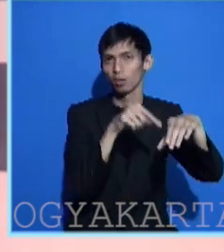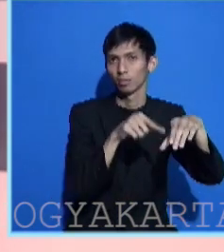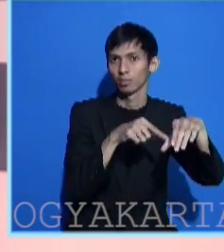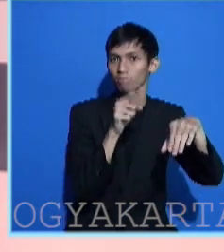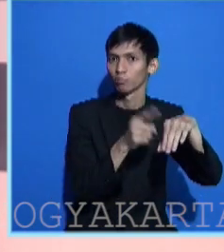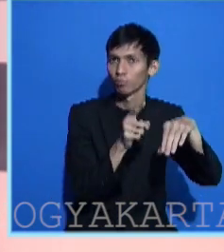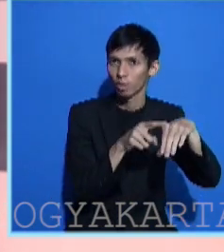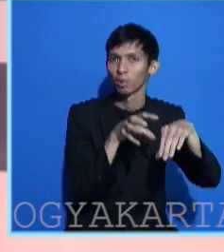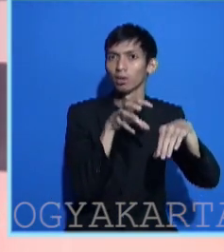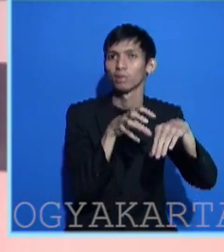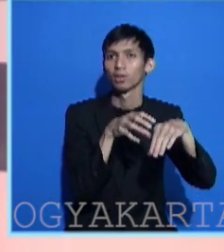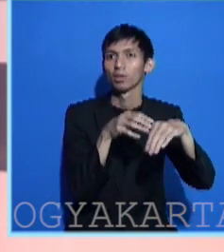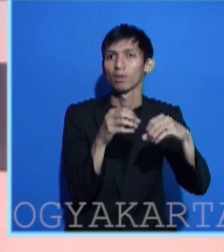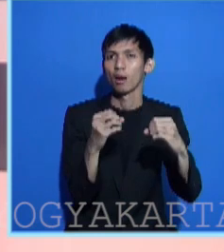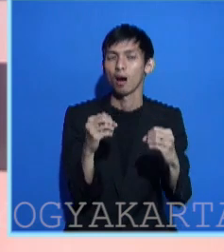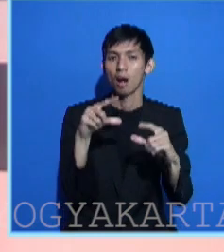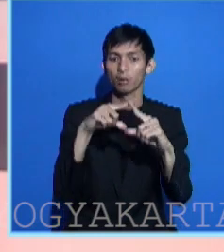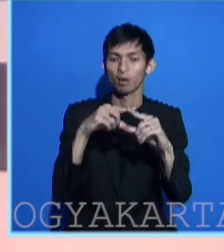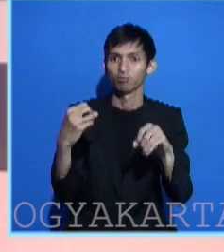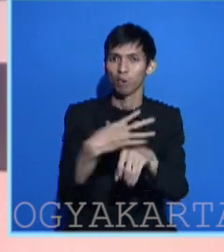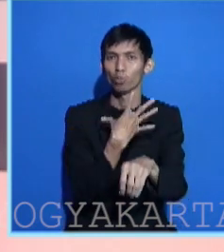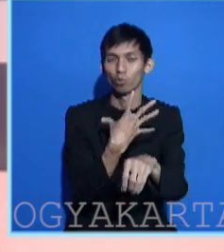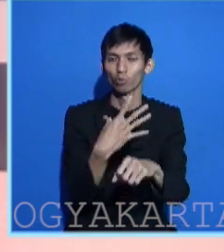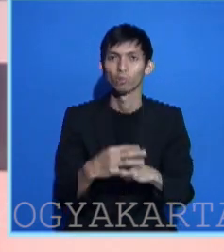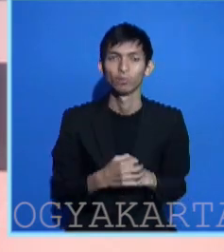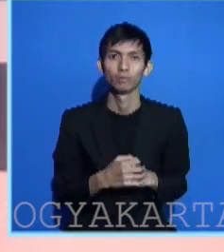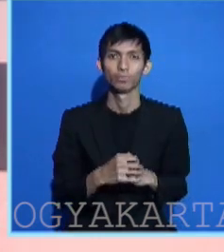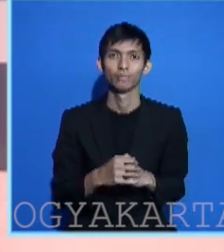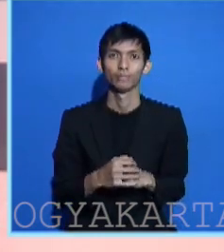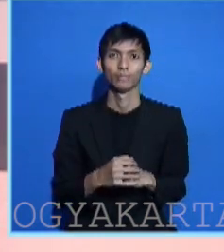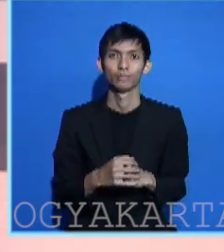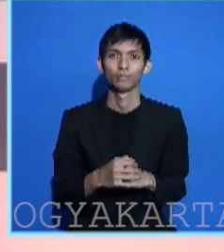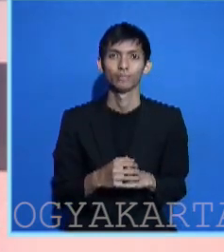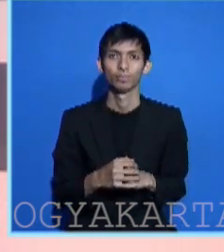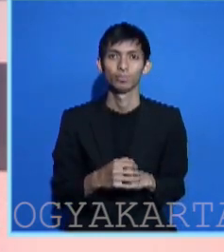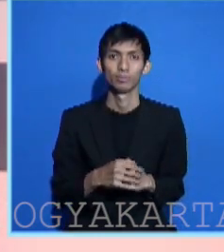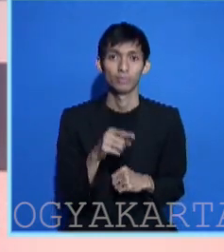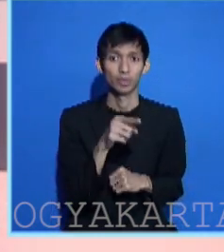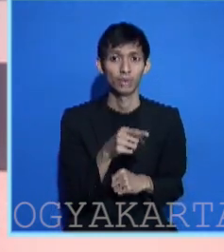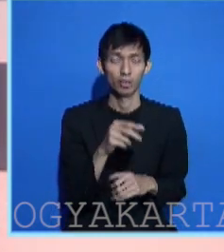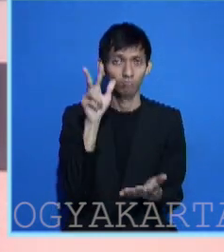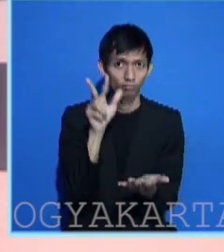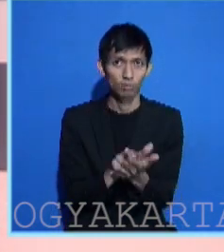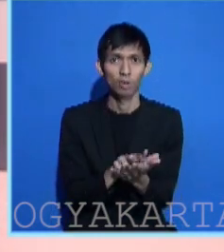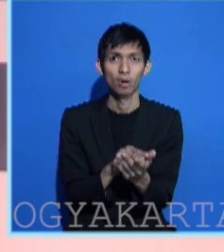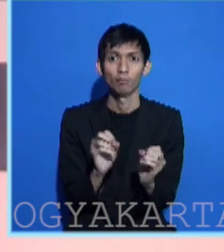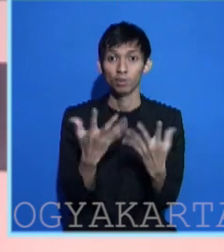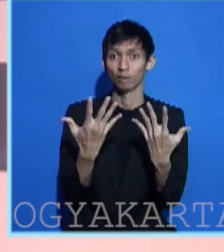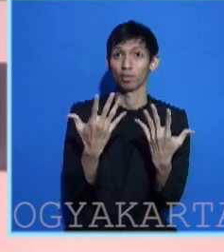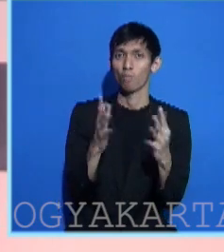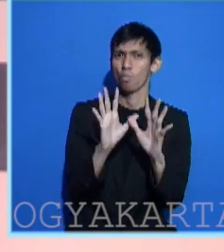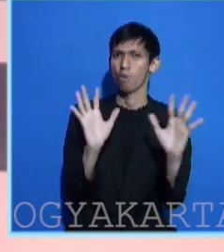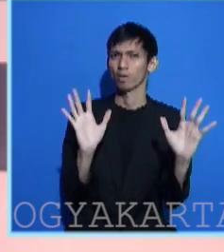kasus virus antraks menteri juga memastikan untuk tidak diterapkannya status kejadian luar biasa di kabupaten